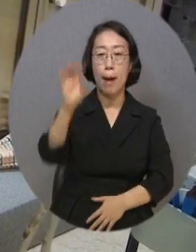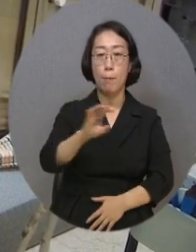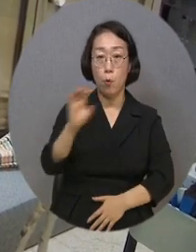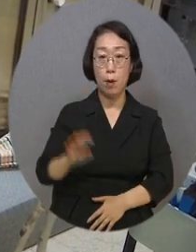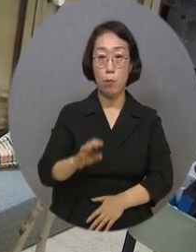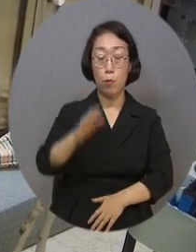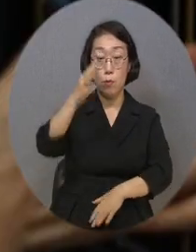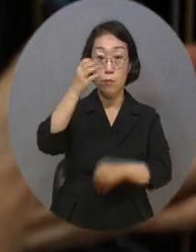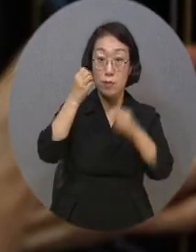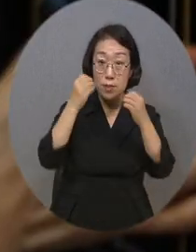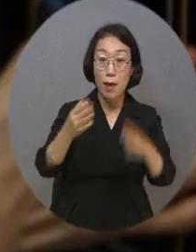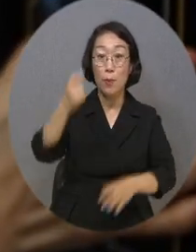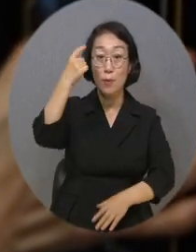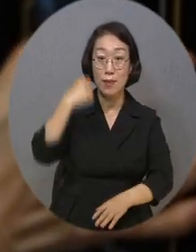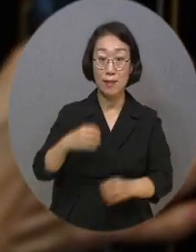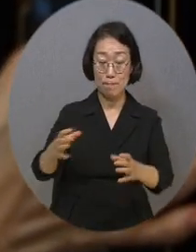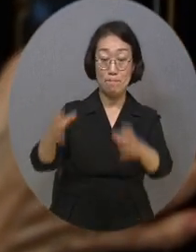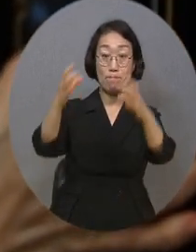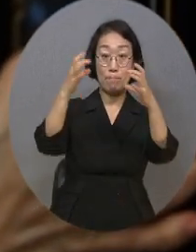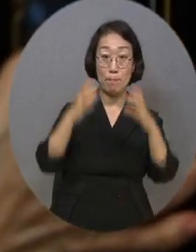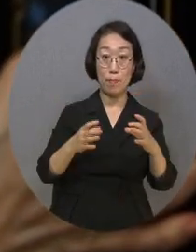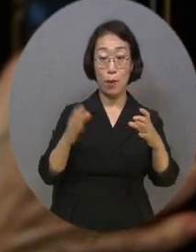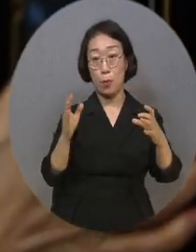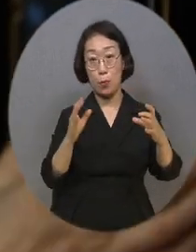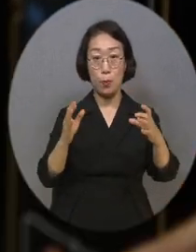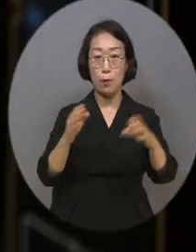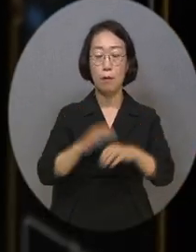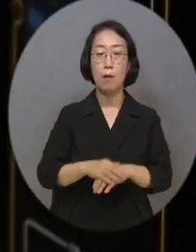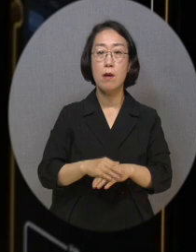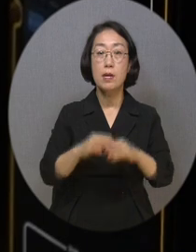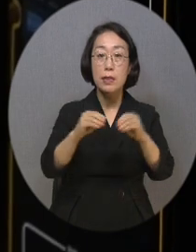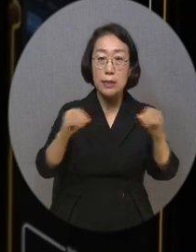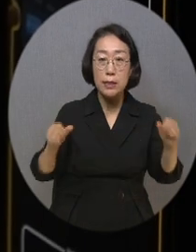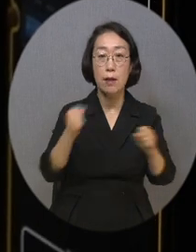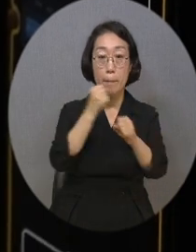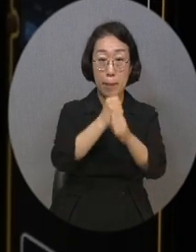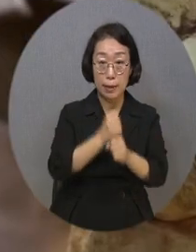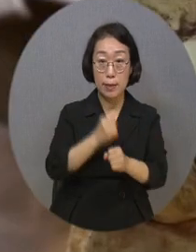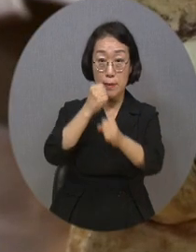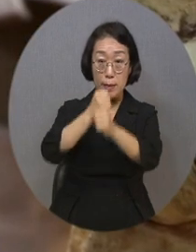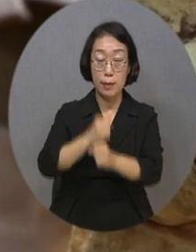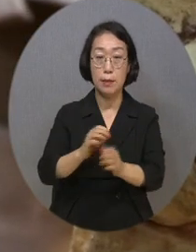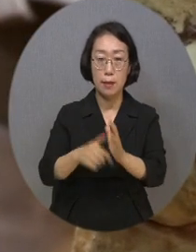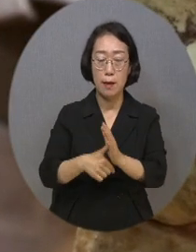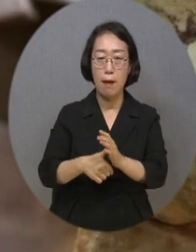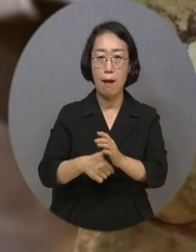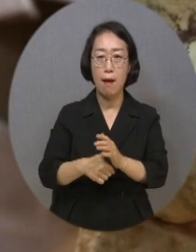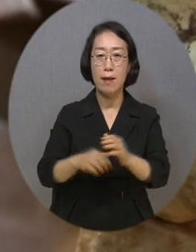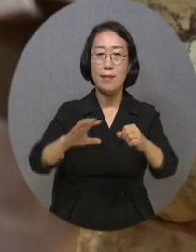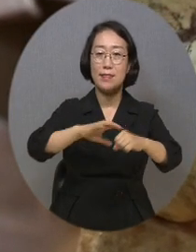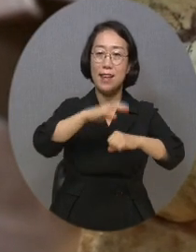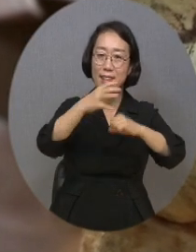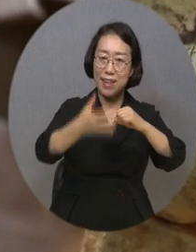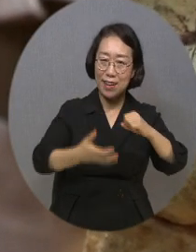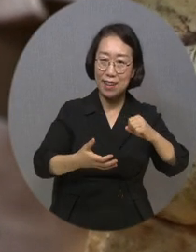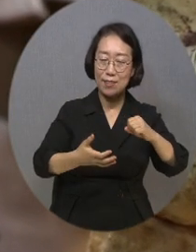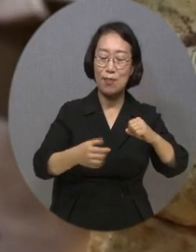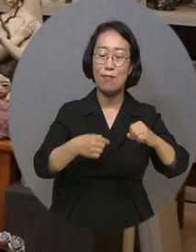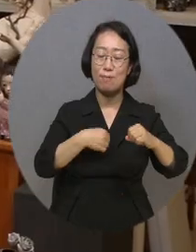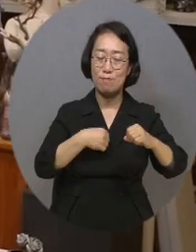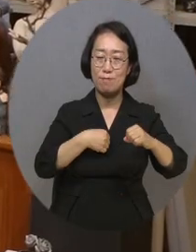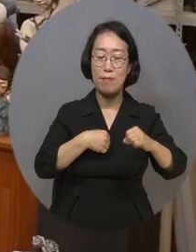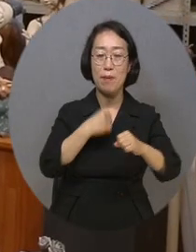결과물을 얻고 흙을 조금씩 쌓아 올리며 원하는 형태를 만들 때 늘 세상에서 작가가 할 수